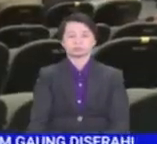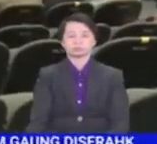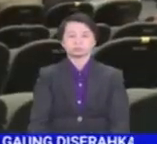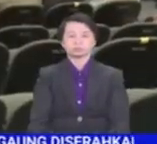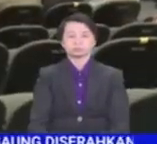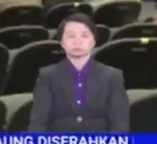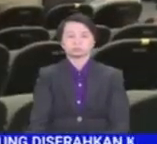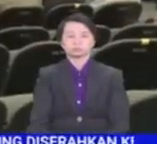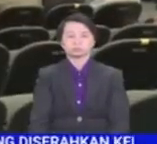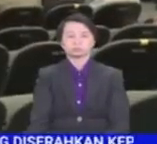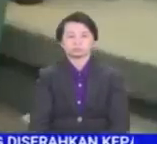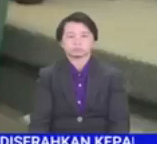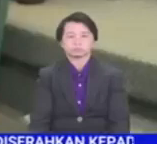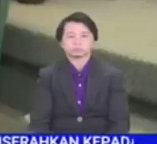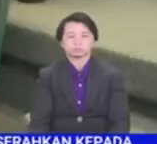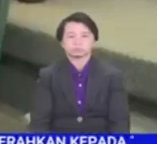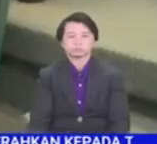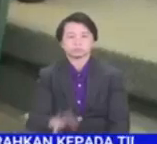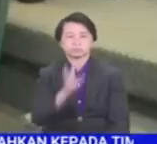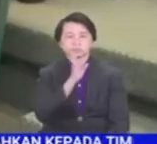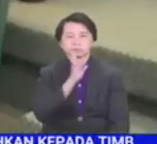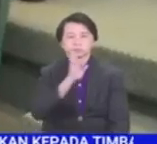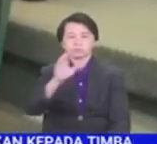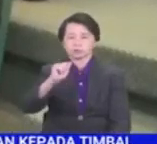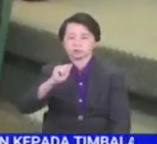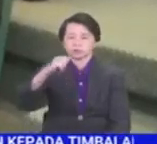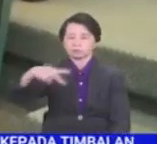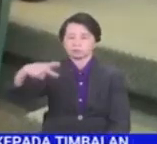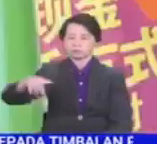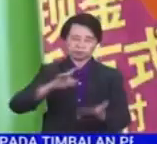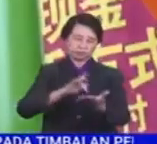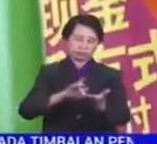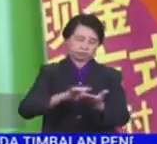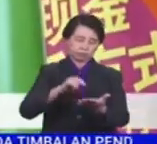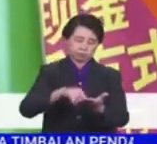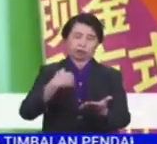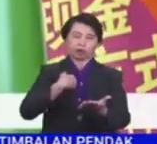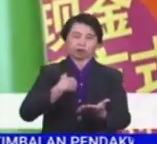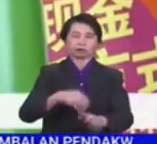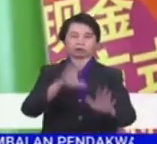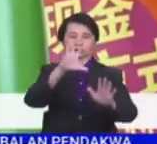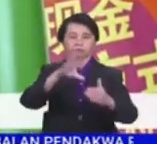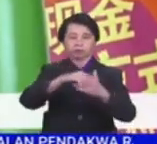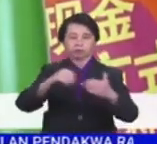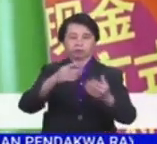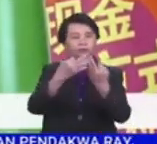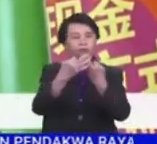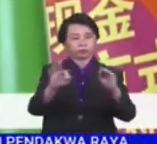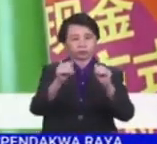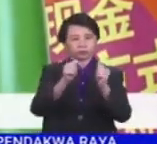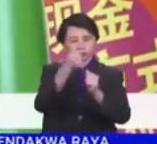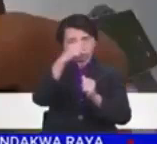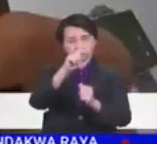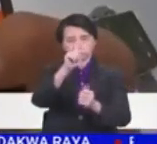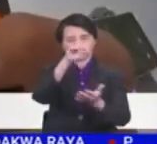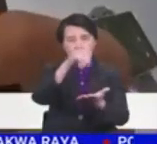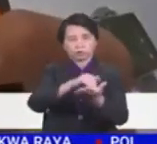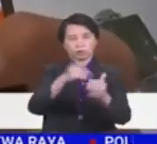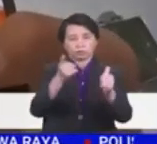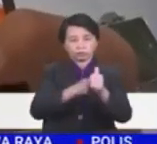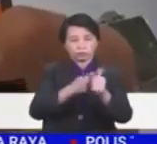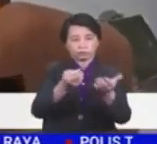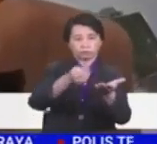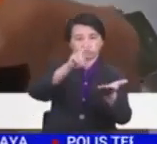Hai ucap beliau aplikasi tersebut juga menawarkan sejumlah 5 ringgit percuma untuk 1000 pengguna yang pertama